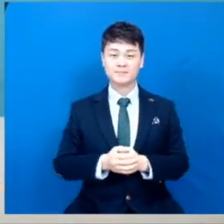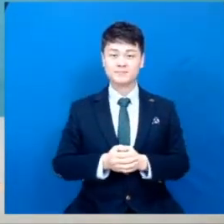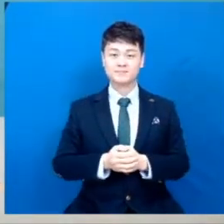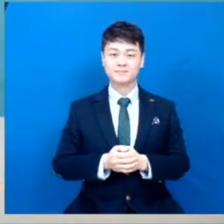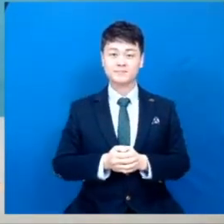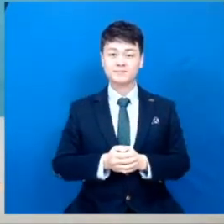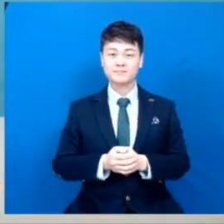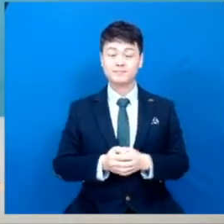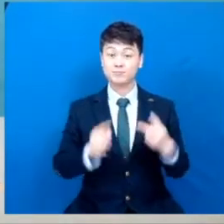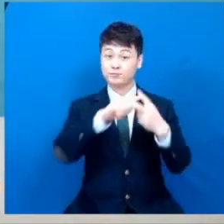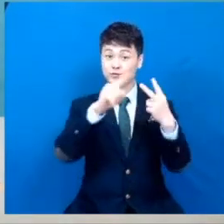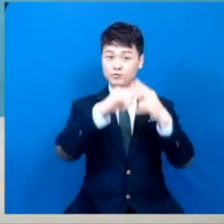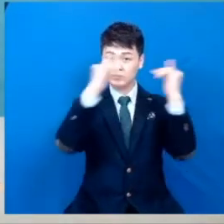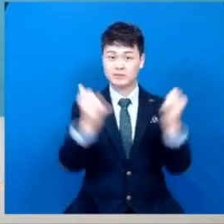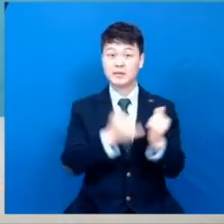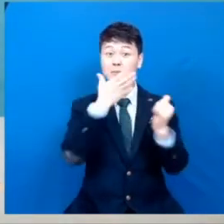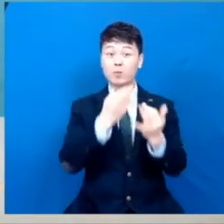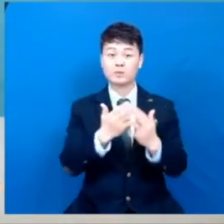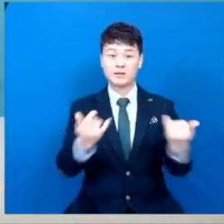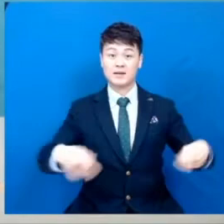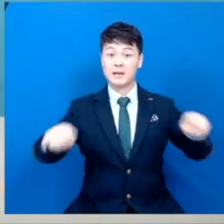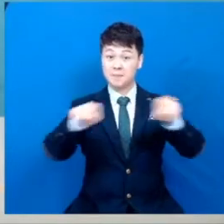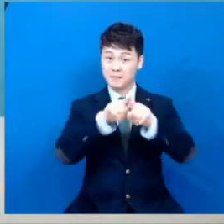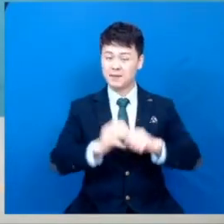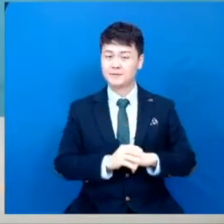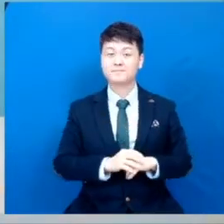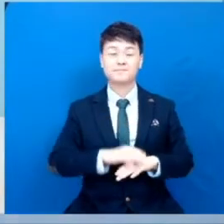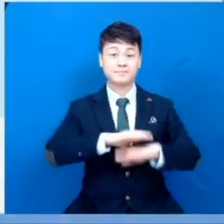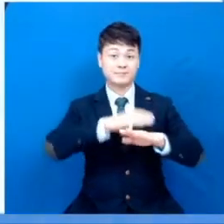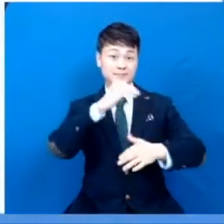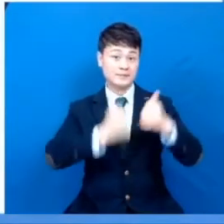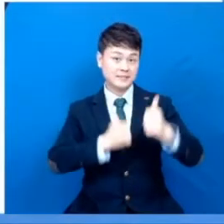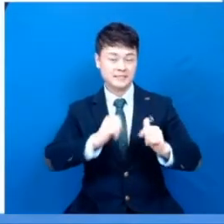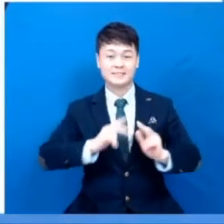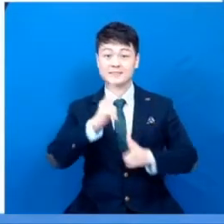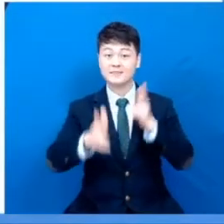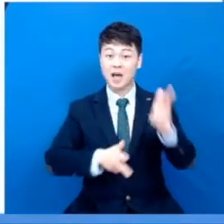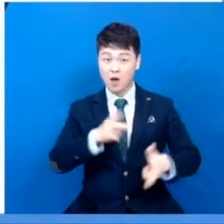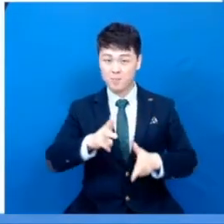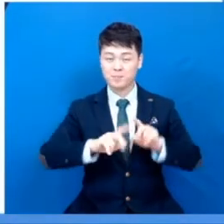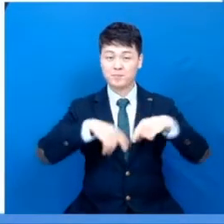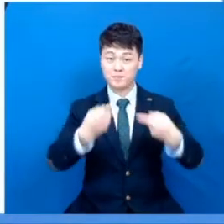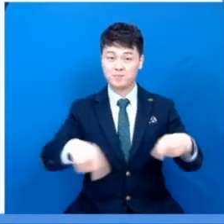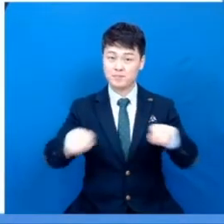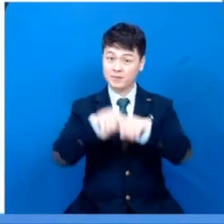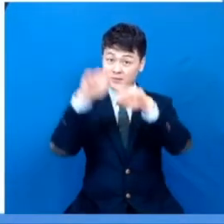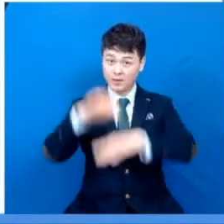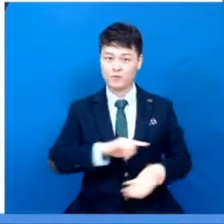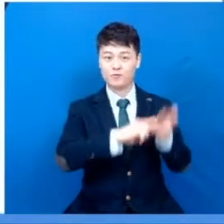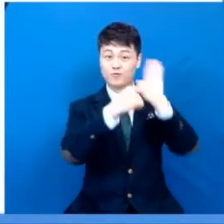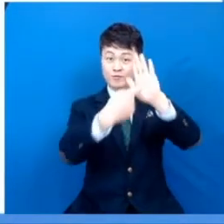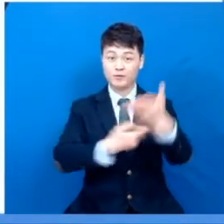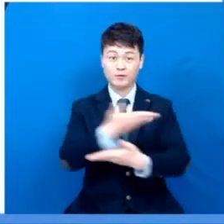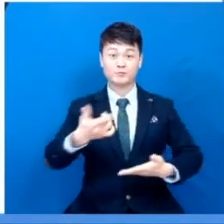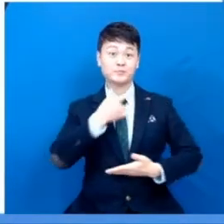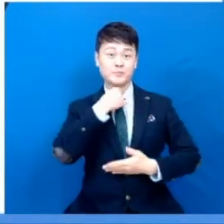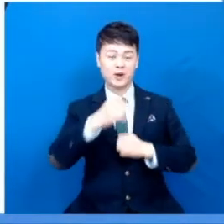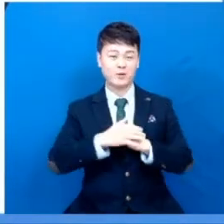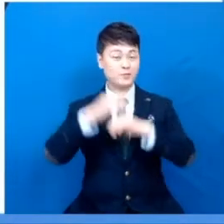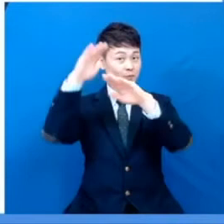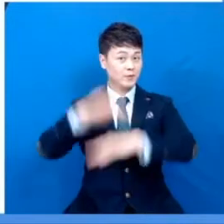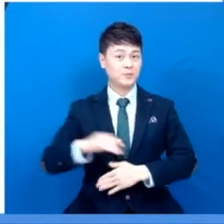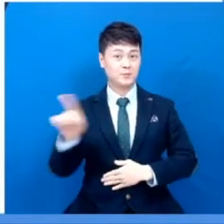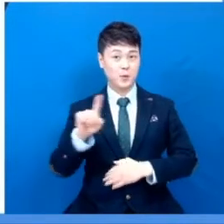박영지 사회복지사가 함께한 챌린지의 과정 미 성과를 나누고자 합니다 앞으로 나누게 될